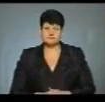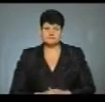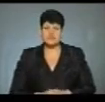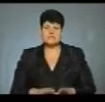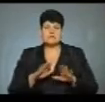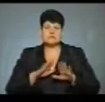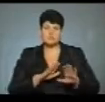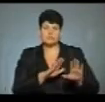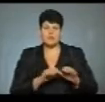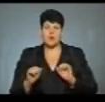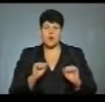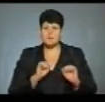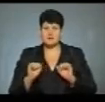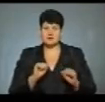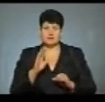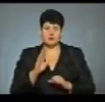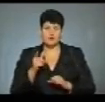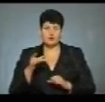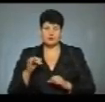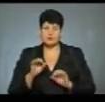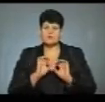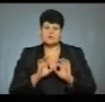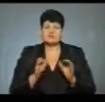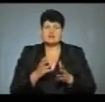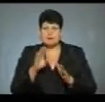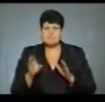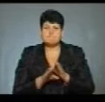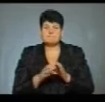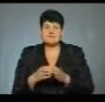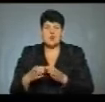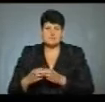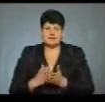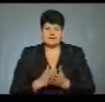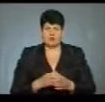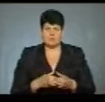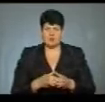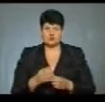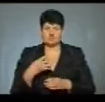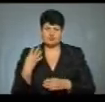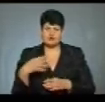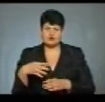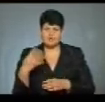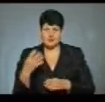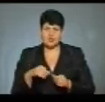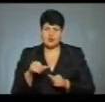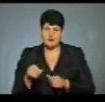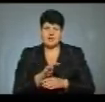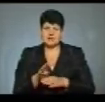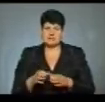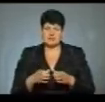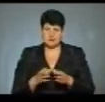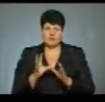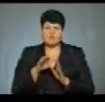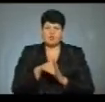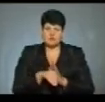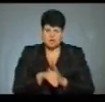командира 44-ї бригади Віктор Голодюк розповів, які підрозділи є в бригаді. 44-та окрема артилерійська бригада включає в